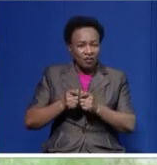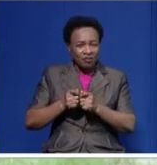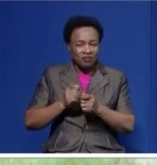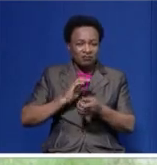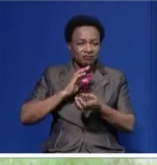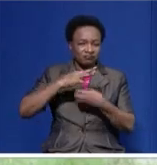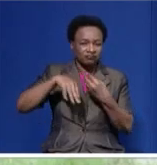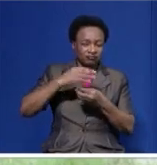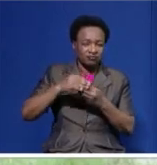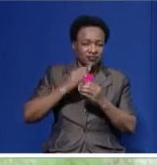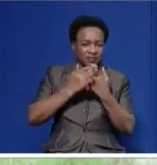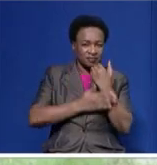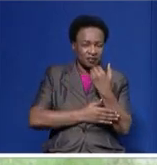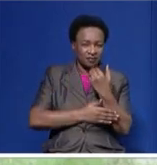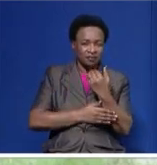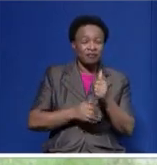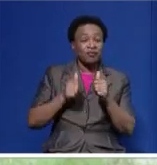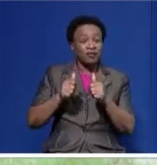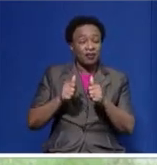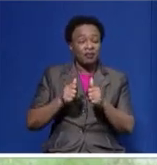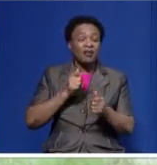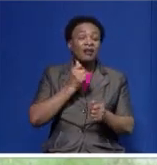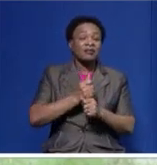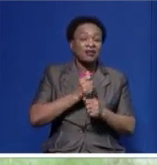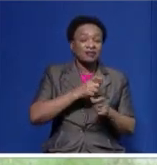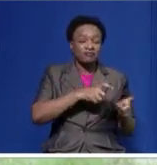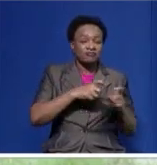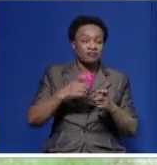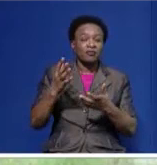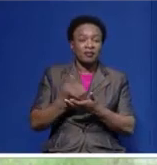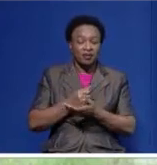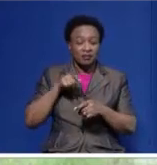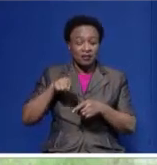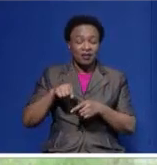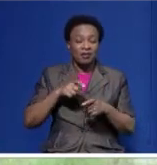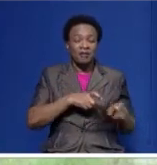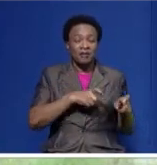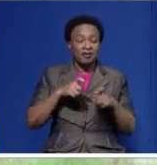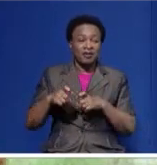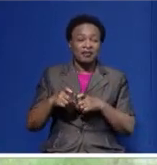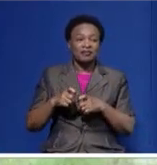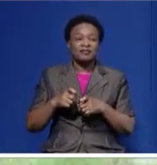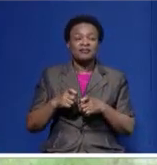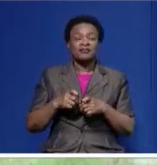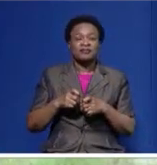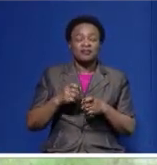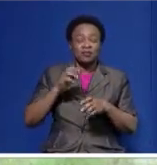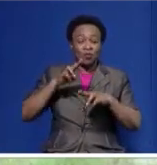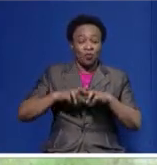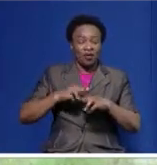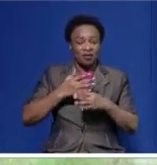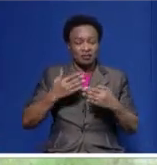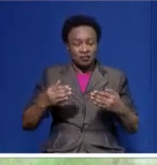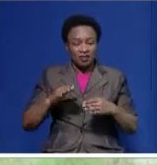Asilimia kubwa ya wakazi wa Zanzibar hutegemea shughuli za uvuvi kwa ajili ya kujipatia kipato. Hapa ni katika bandari ya Kendwa ambapo asilimia kubwa ya wakazi wa hapa hutumia bandari